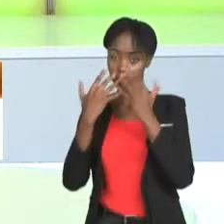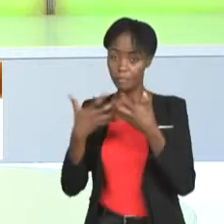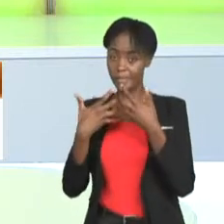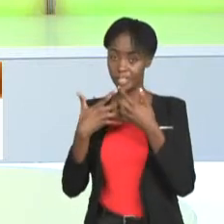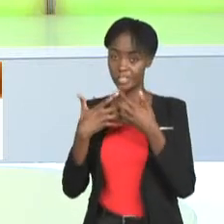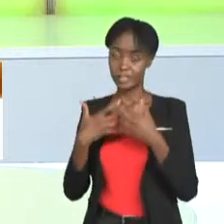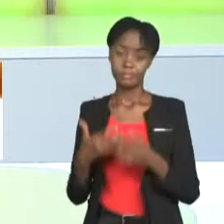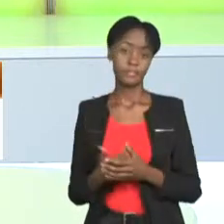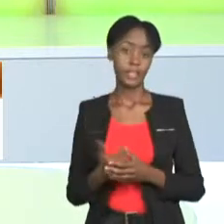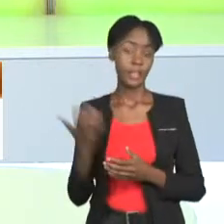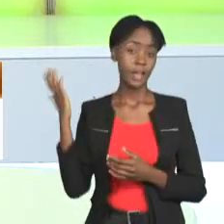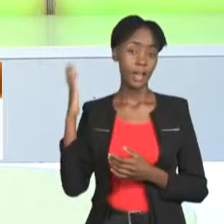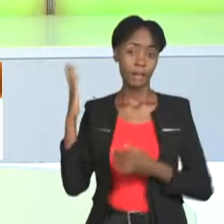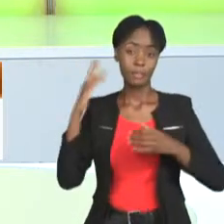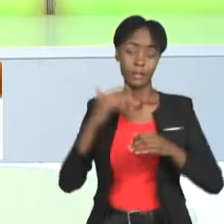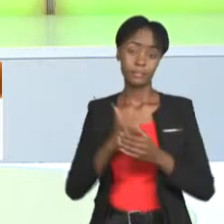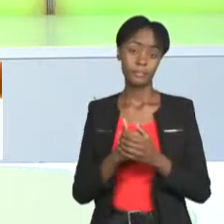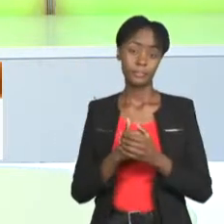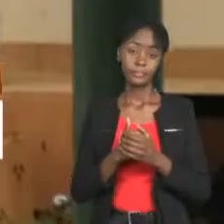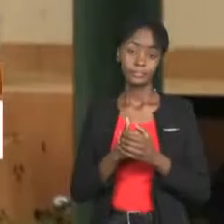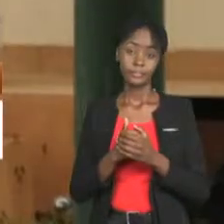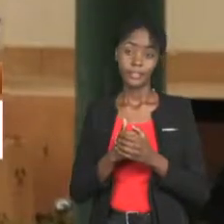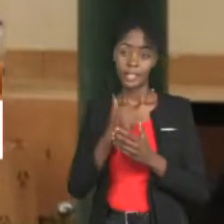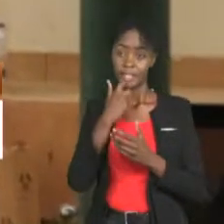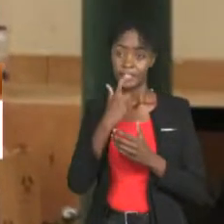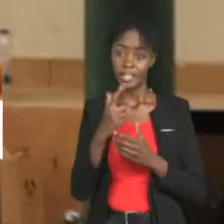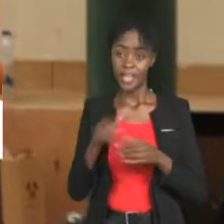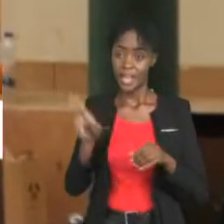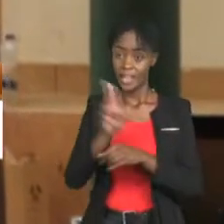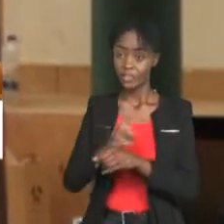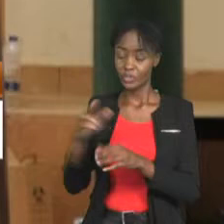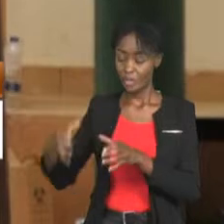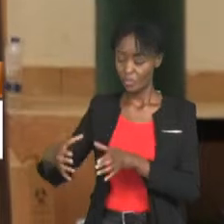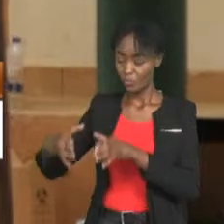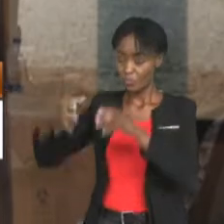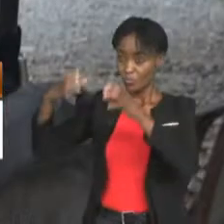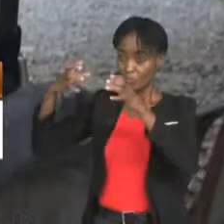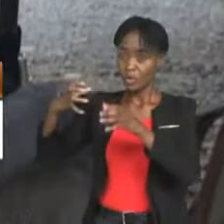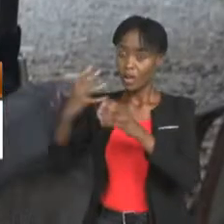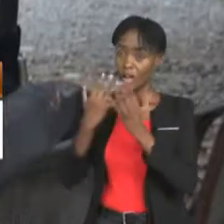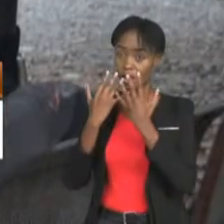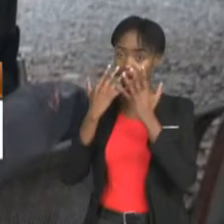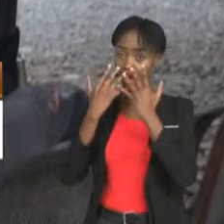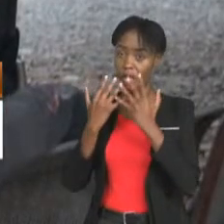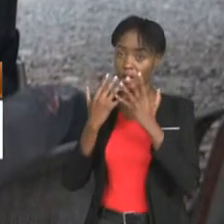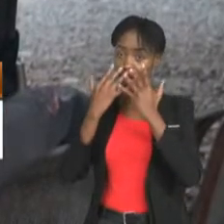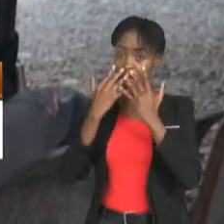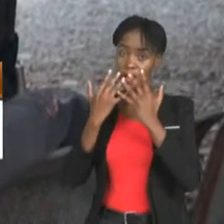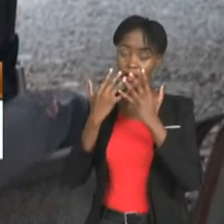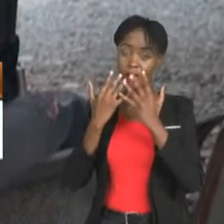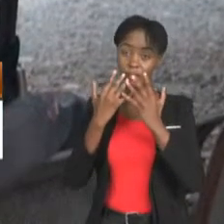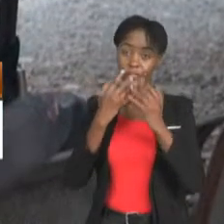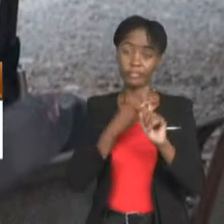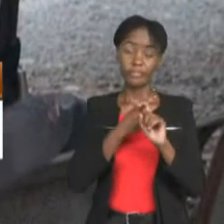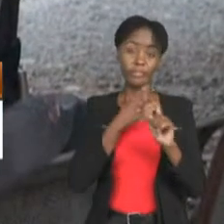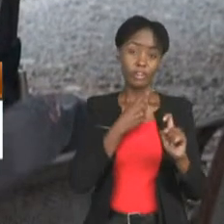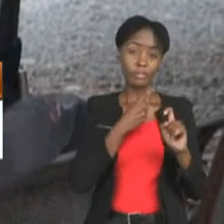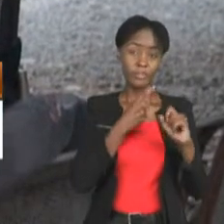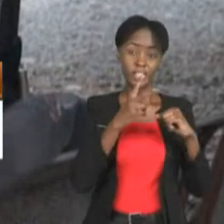na mamlaka ya taifa hilo, matumizi ya tenki za oksijeni yameongezeka kutoka kwa tenki 70 kufikia hadi